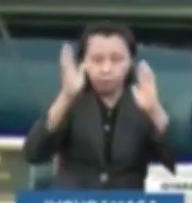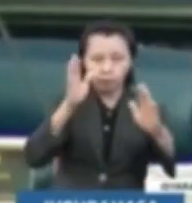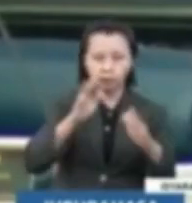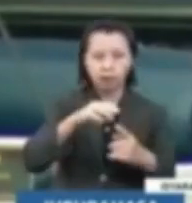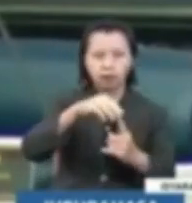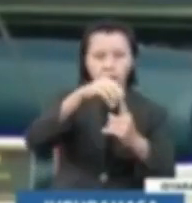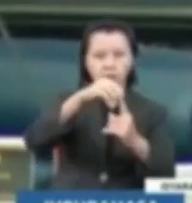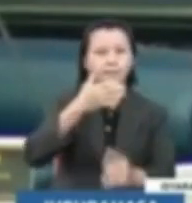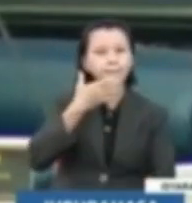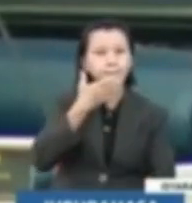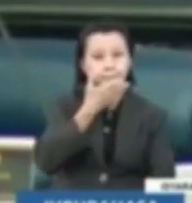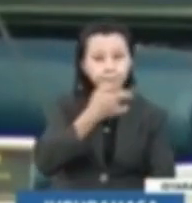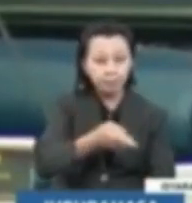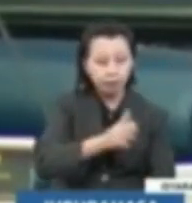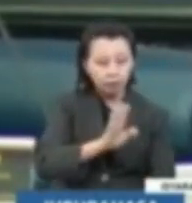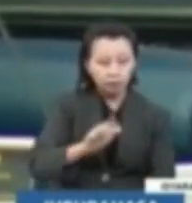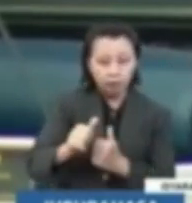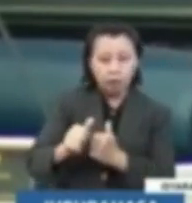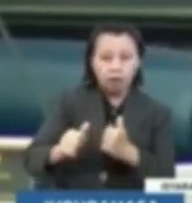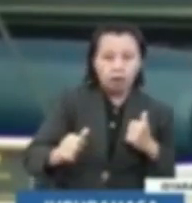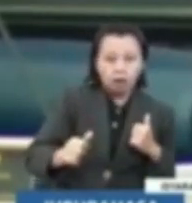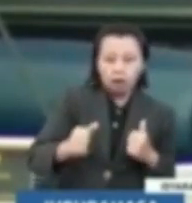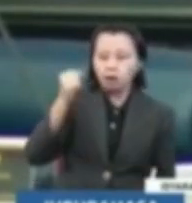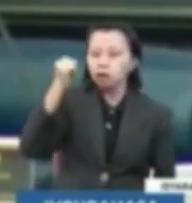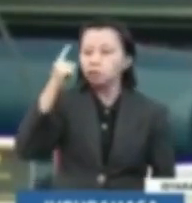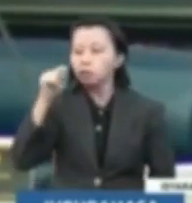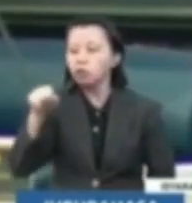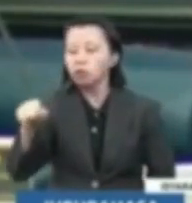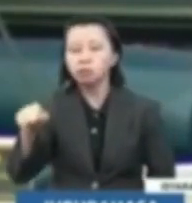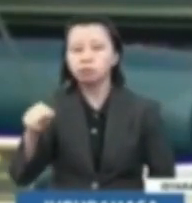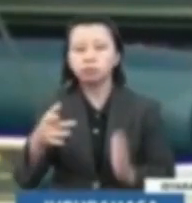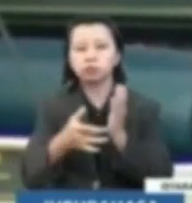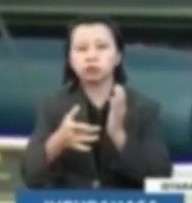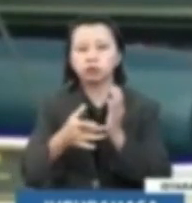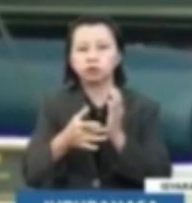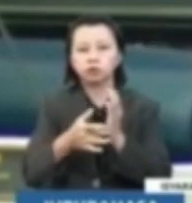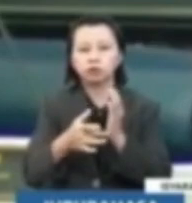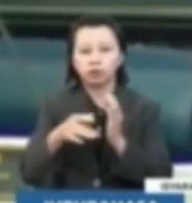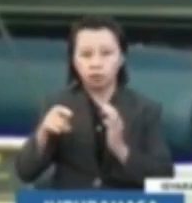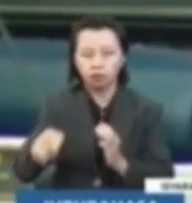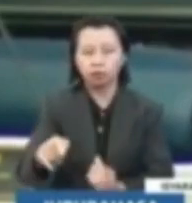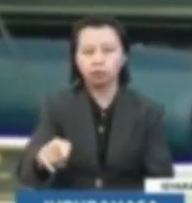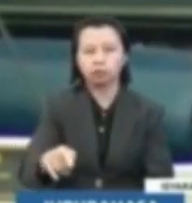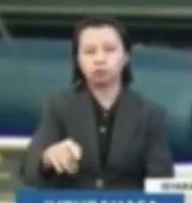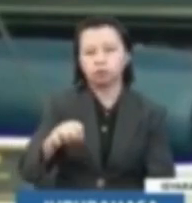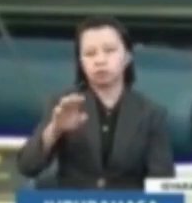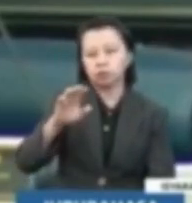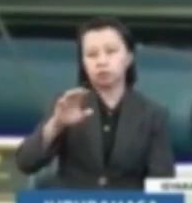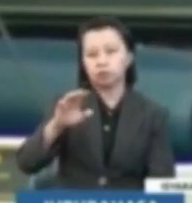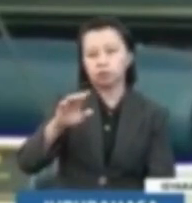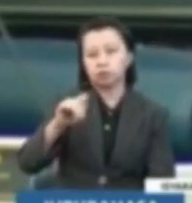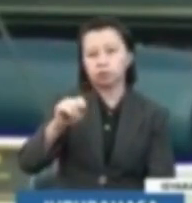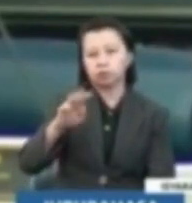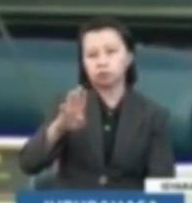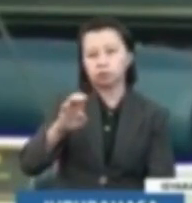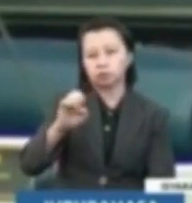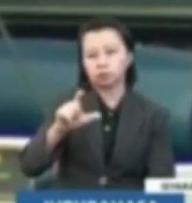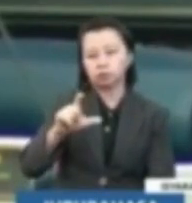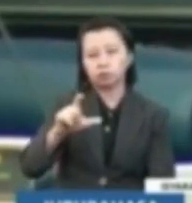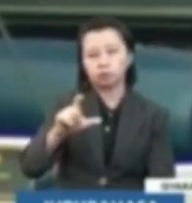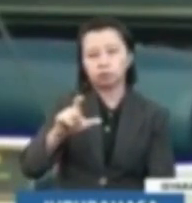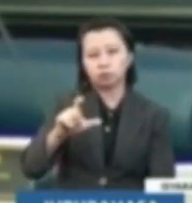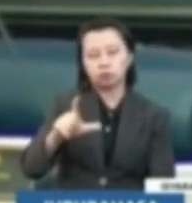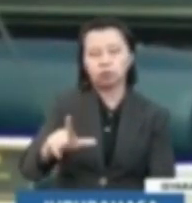terutamanya belia, tidak ketinggalan dalam memahami teknologi blockchain adalah termasuk penganjuran persidangan tahunan